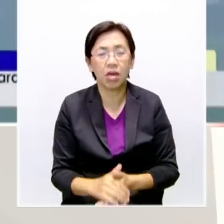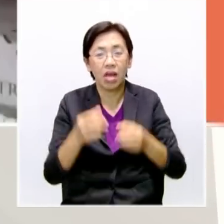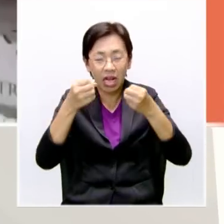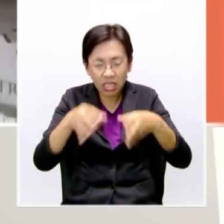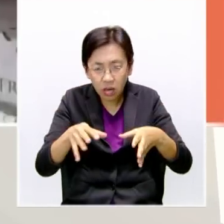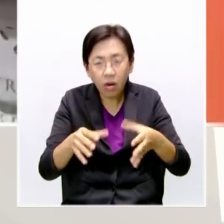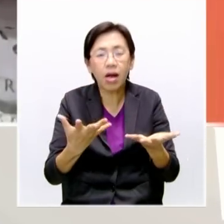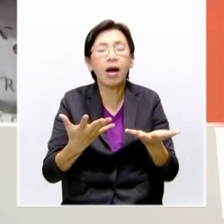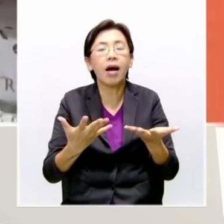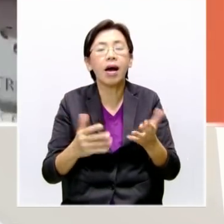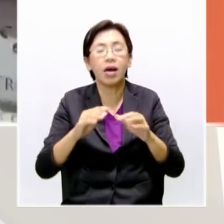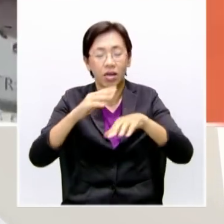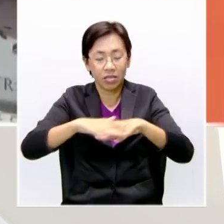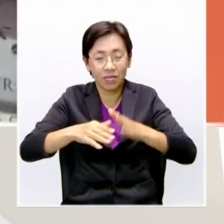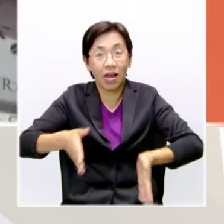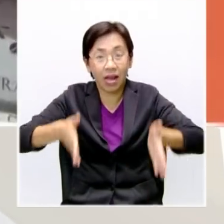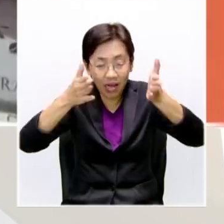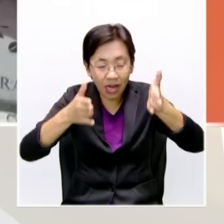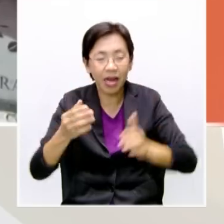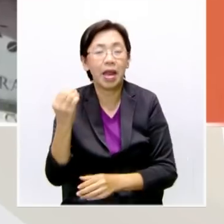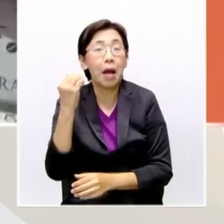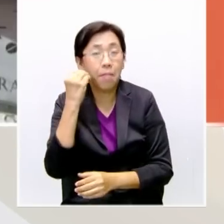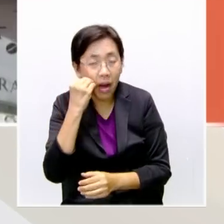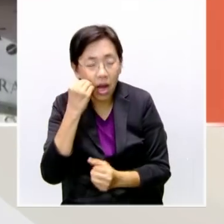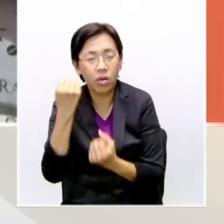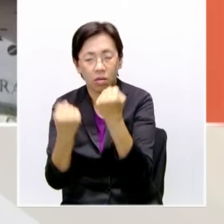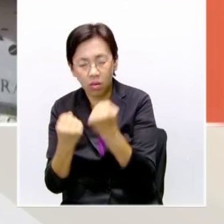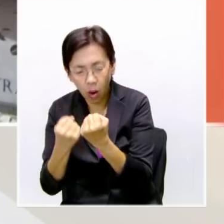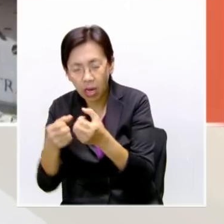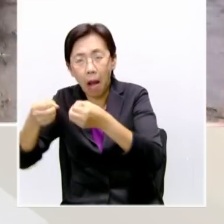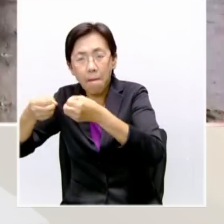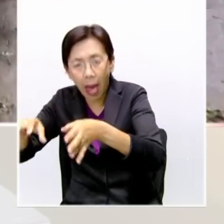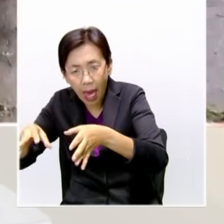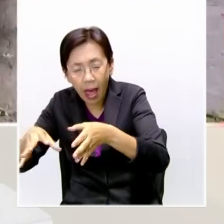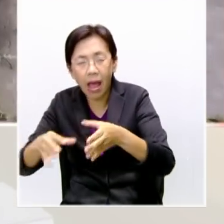หายค่ะไม่ว่าจะเป็นกระจกของอาคารบ้านเรือนแล้วก็รถยนต์ด้วยนะคะขณะเดียวกันที่